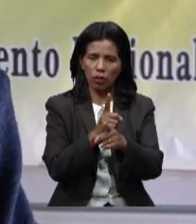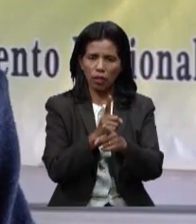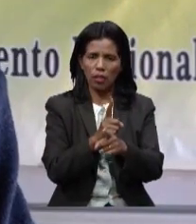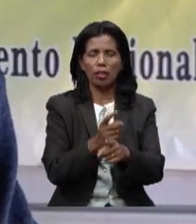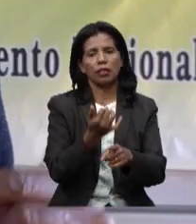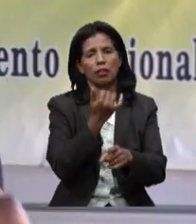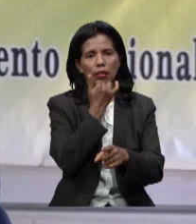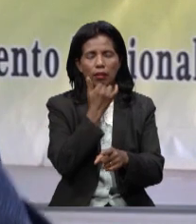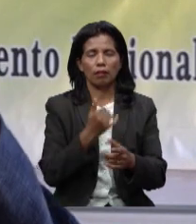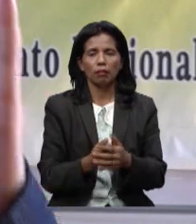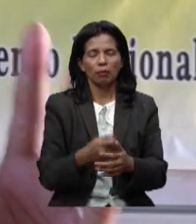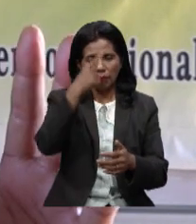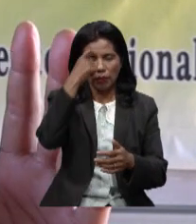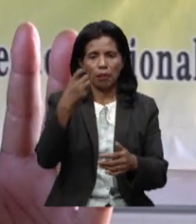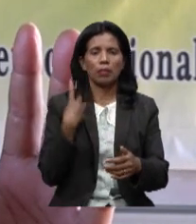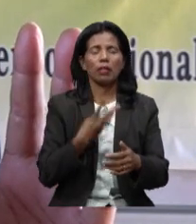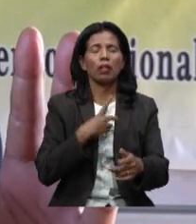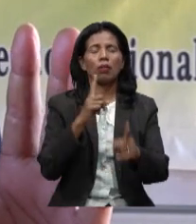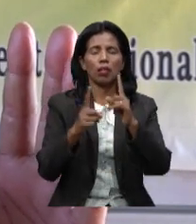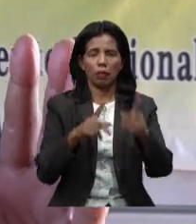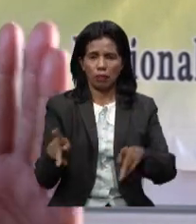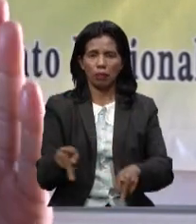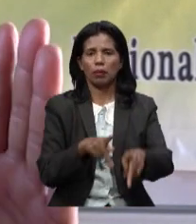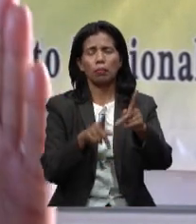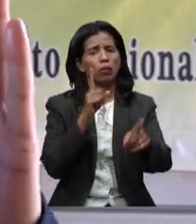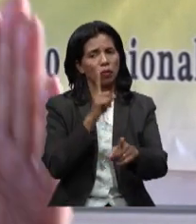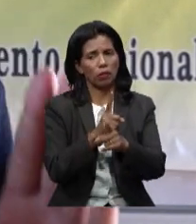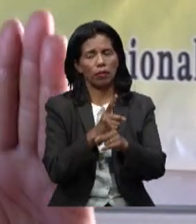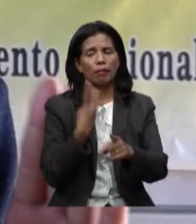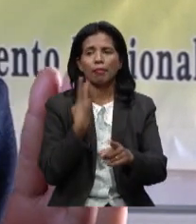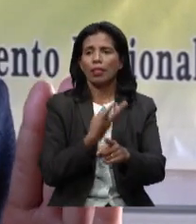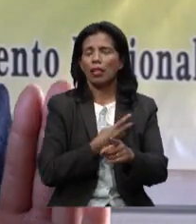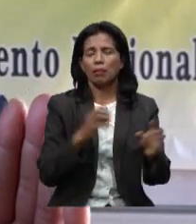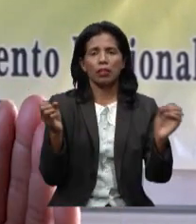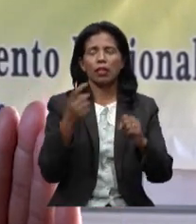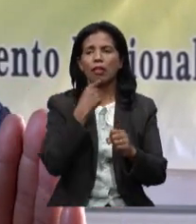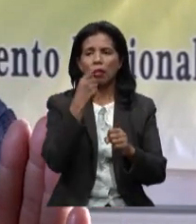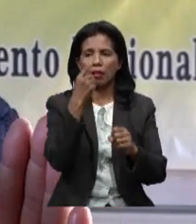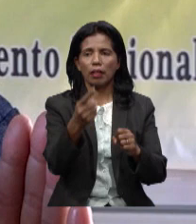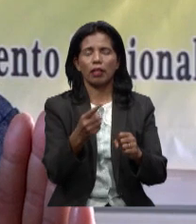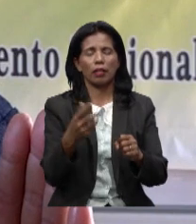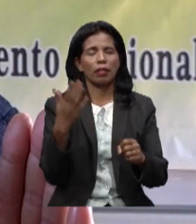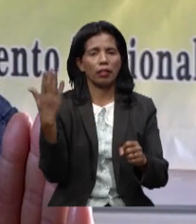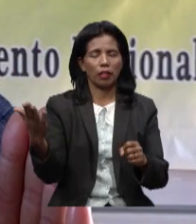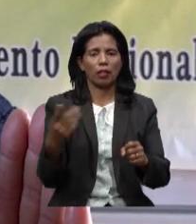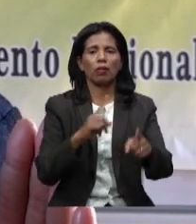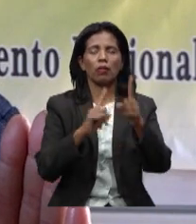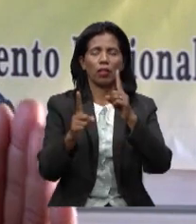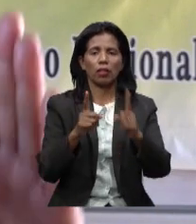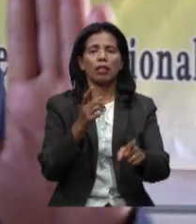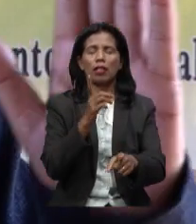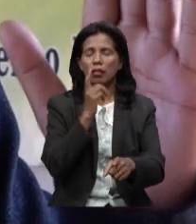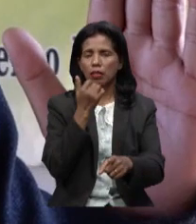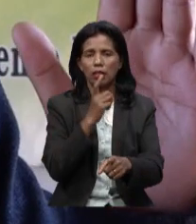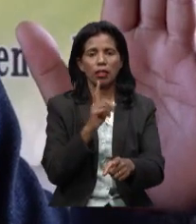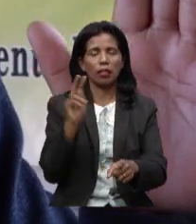lae. Tambah ita kuliah ne ba publik. Nós galai. Ami selah tete yang idane kuliane salah